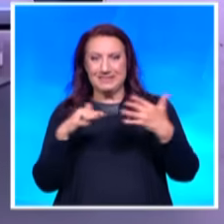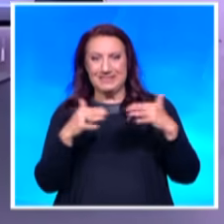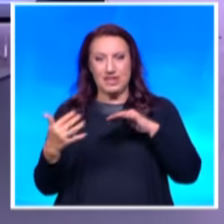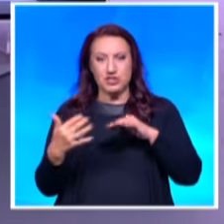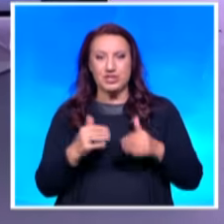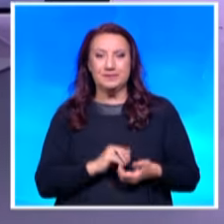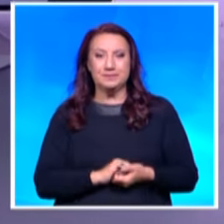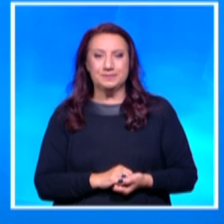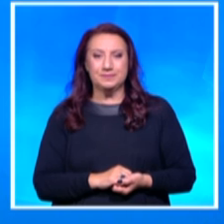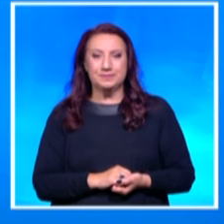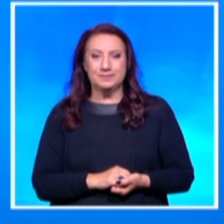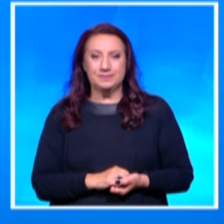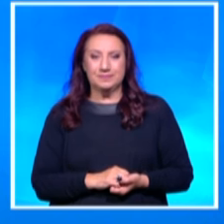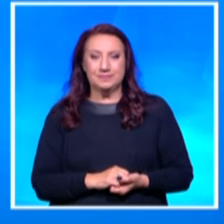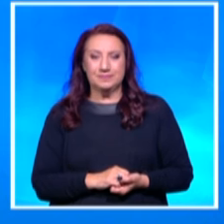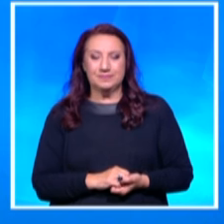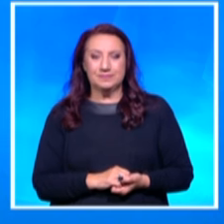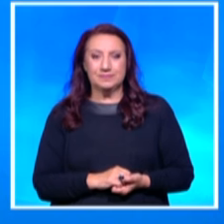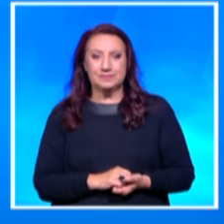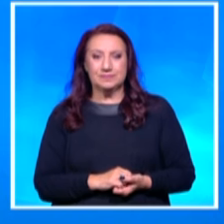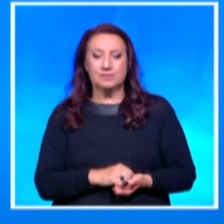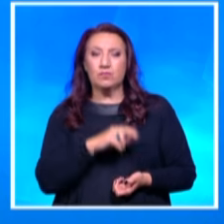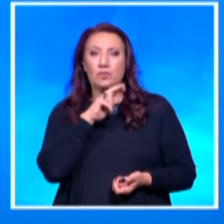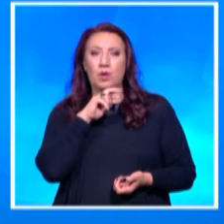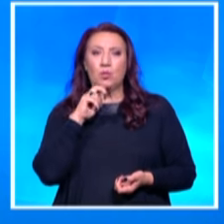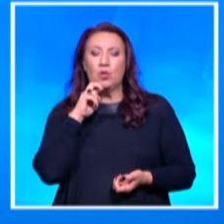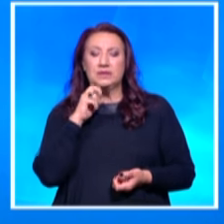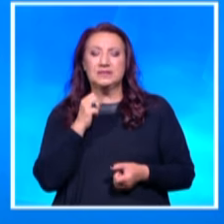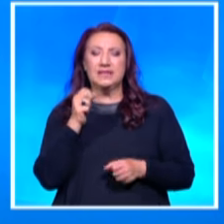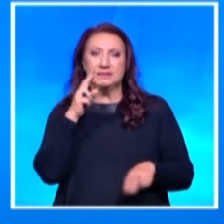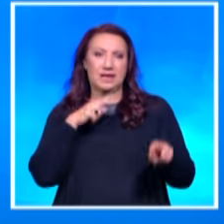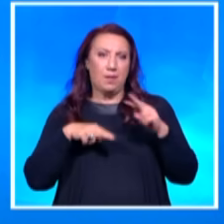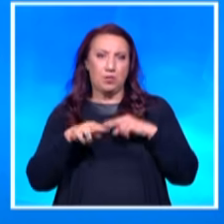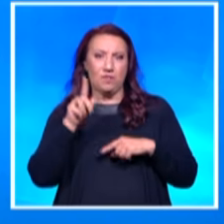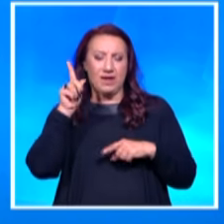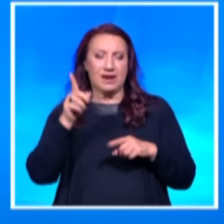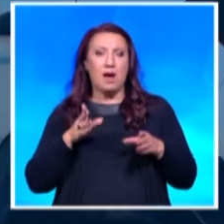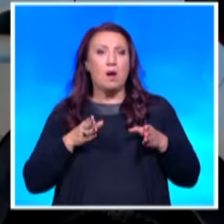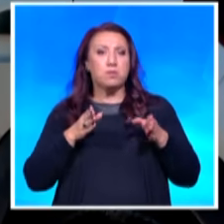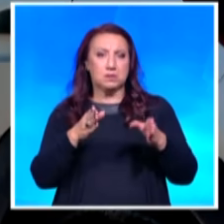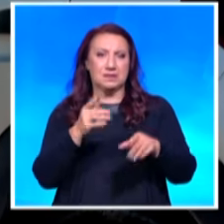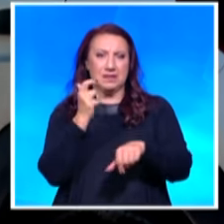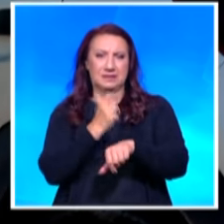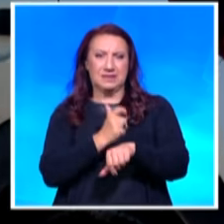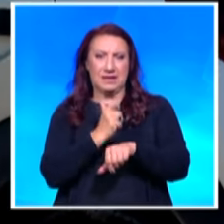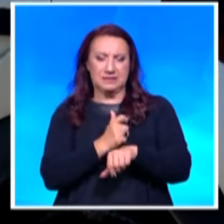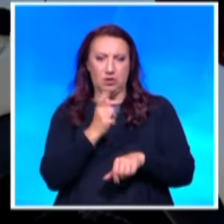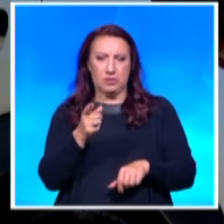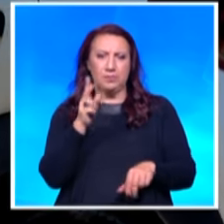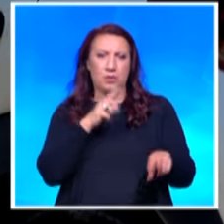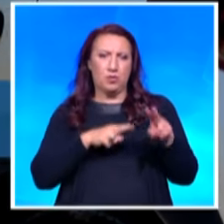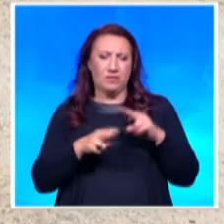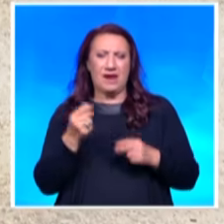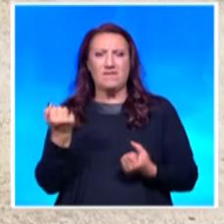Димитър Тасев, благодарим ти. Полицейска операция по пътищата в Старозагорско. Проверявани бяха леки автомобили и